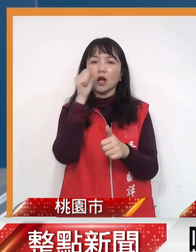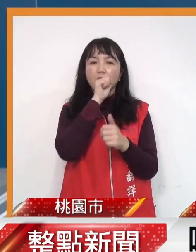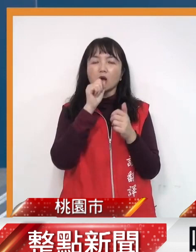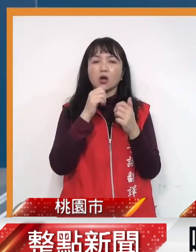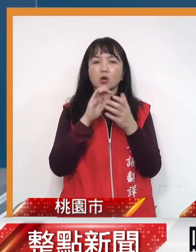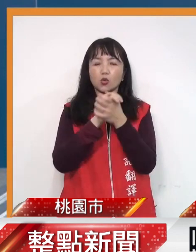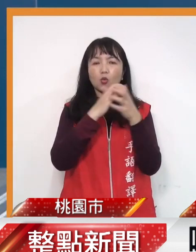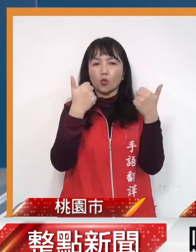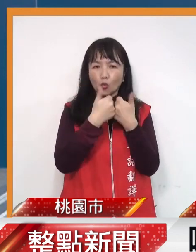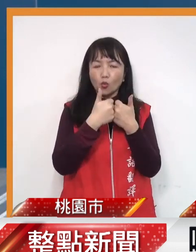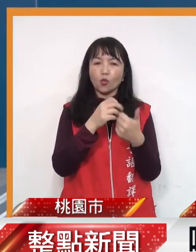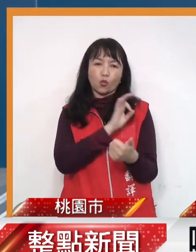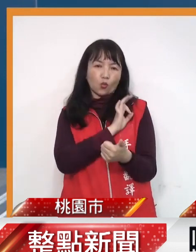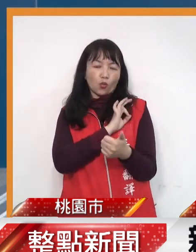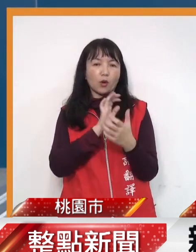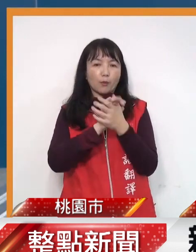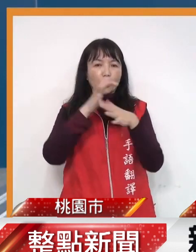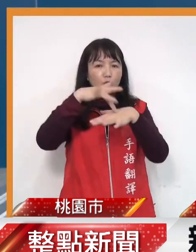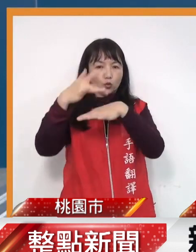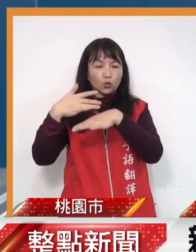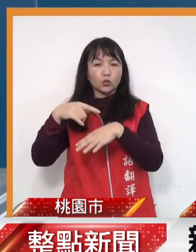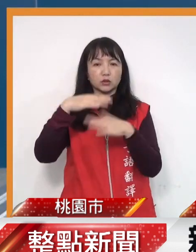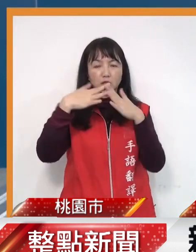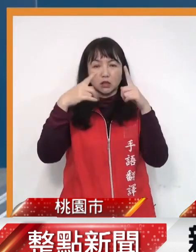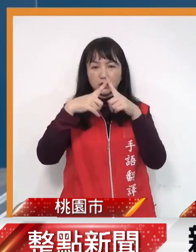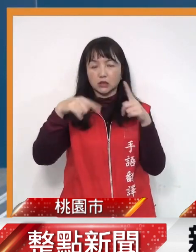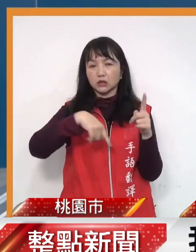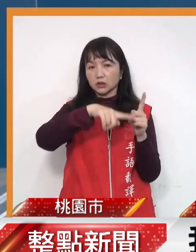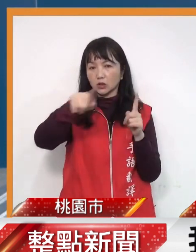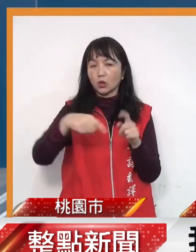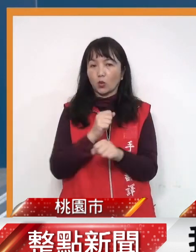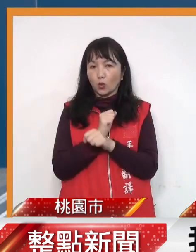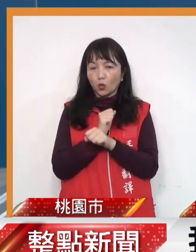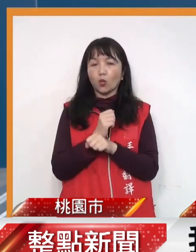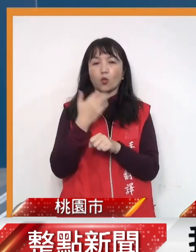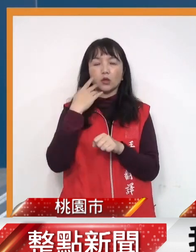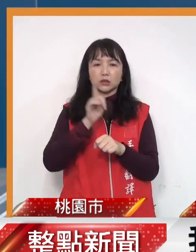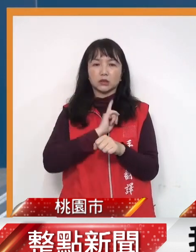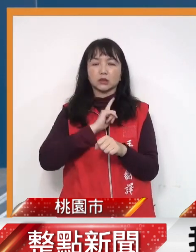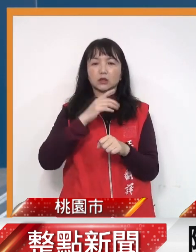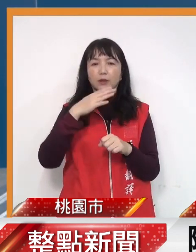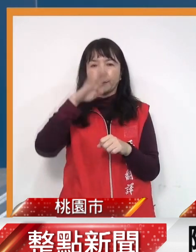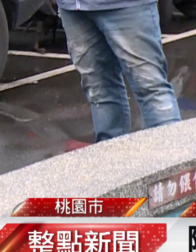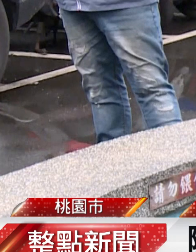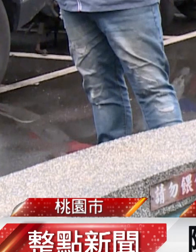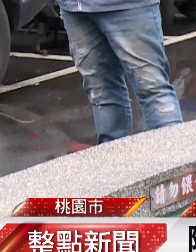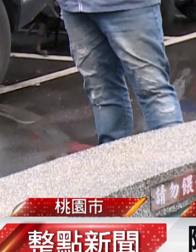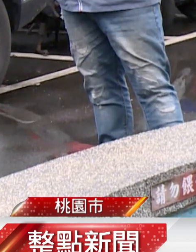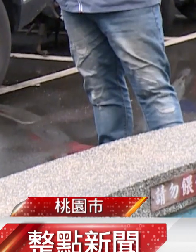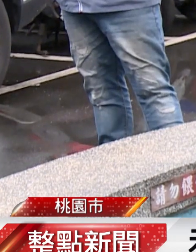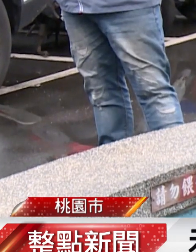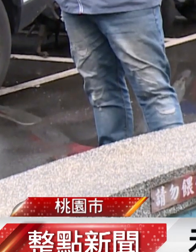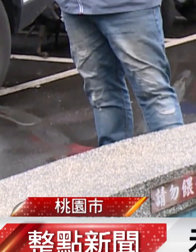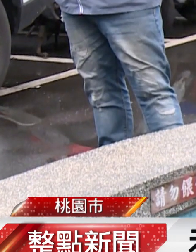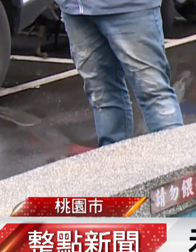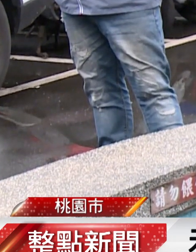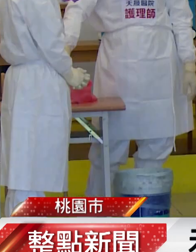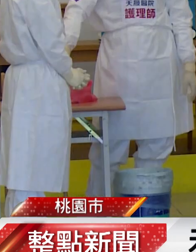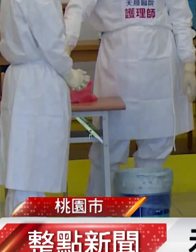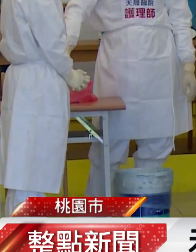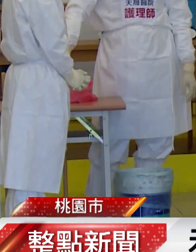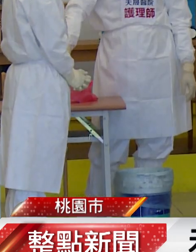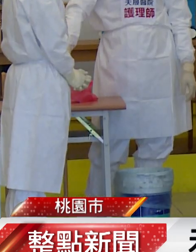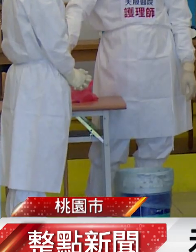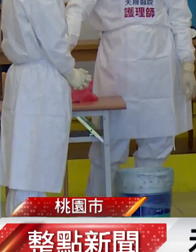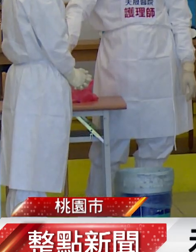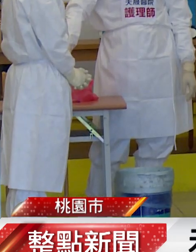会员，还有会员的朋亲友跟家人。我们希望可以阻断这个隐形的传播链， 就怕多达800多人的金伞